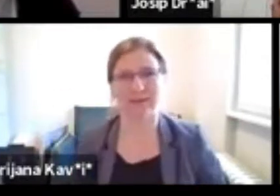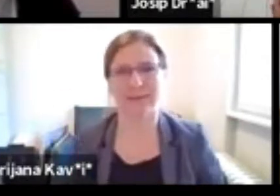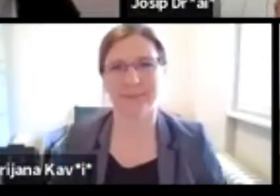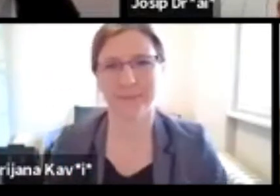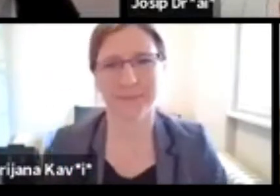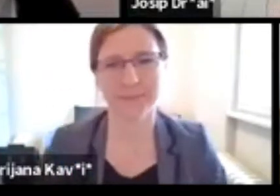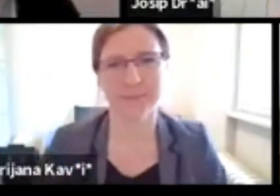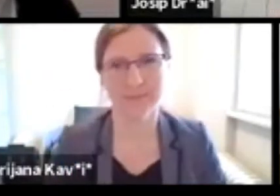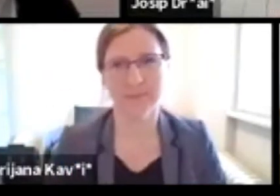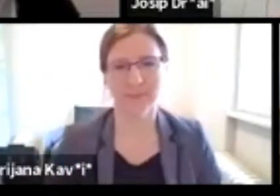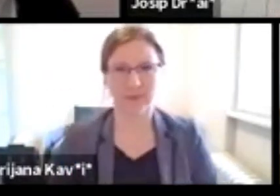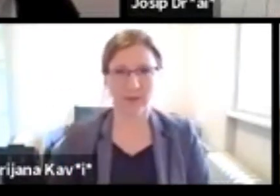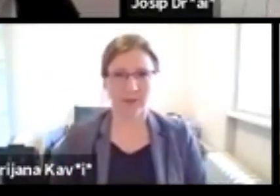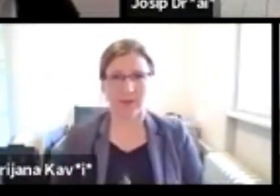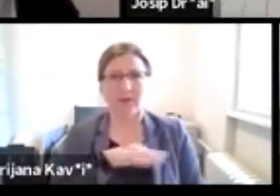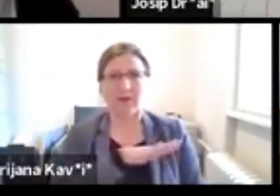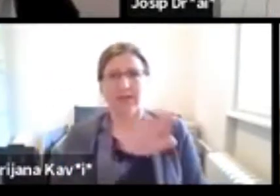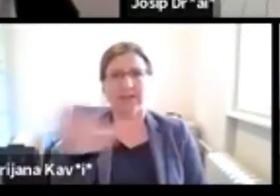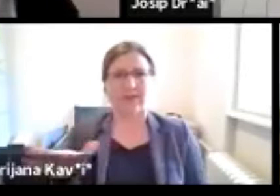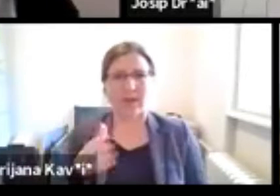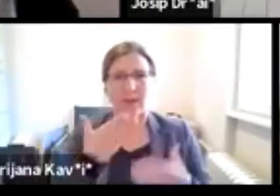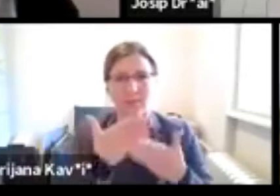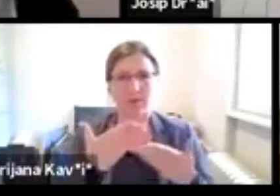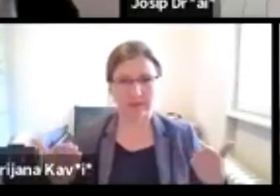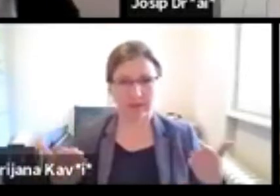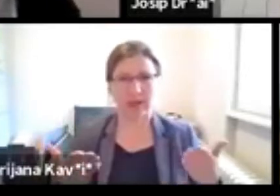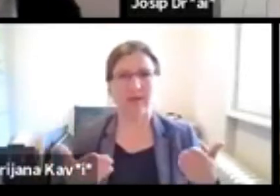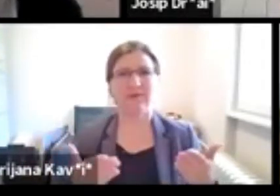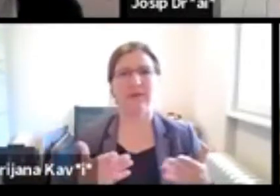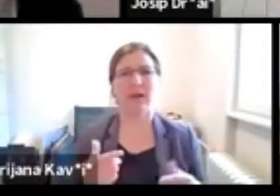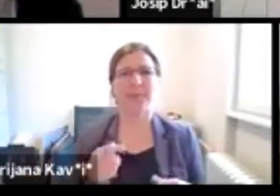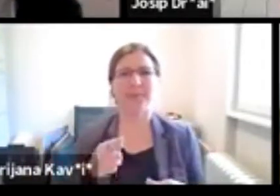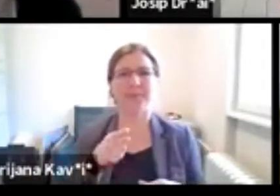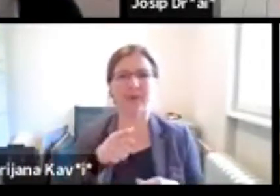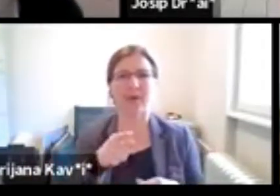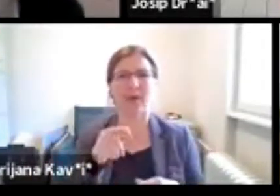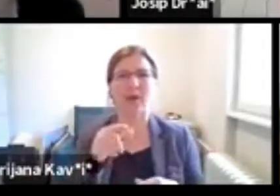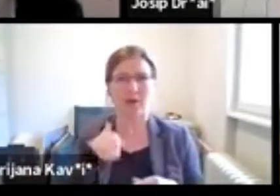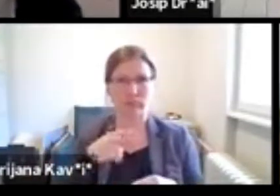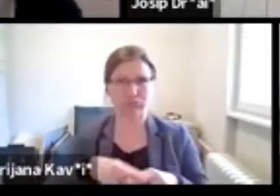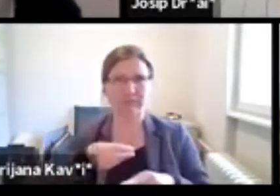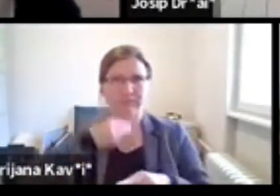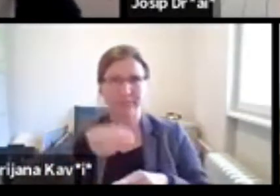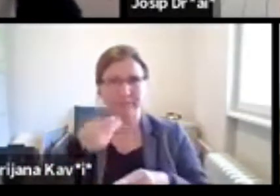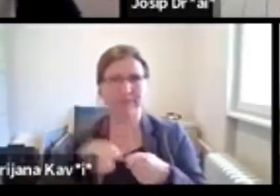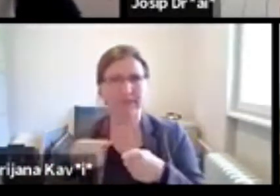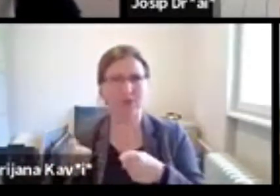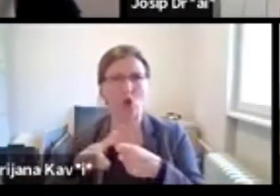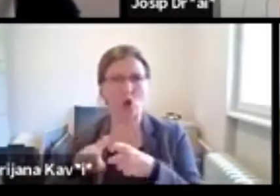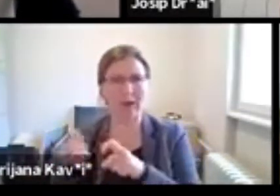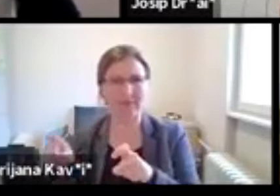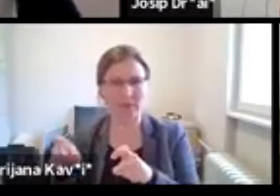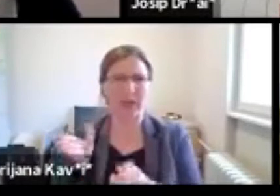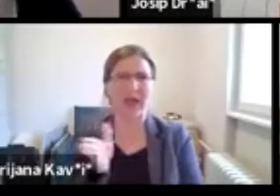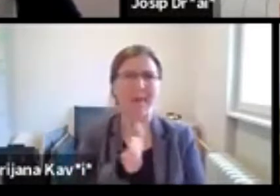nego vam počnem pričati o COVID-u kao nečemu što ste dobili, što imate i što morate preživjeti. Htio bih samo jednu